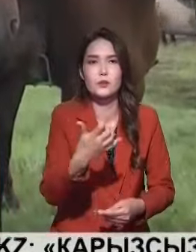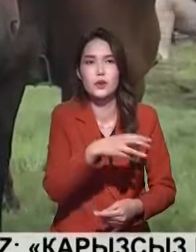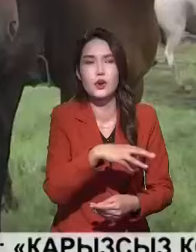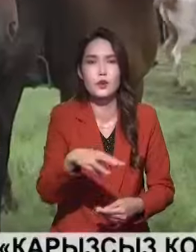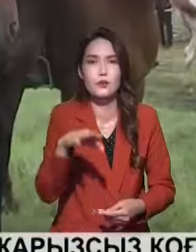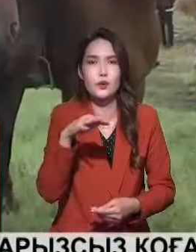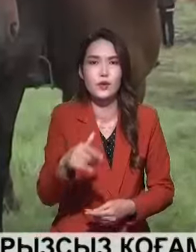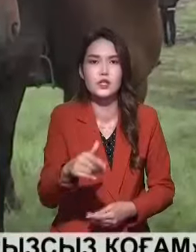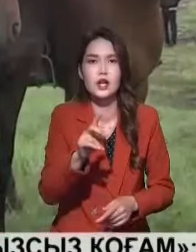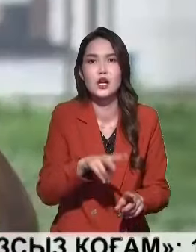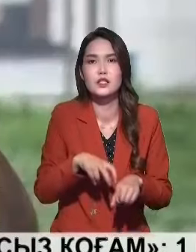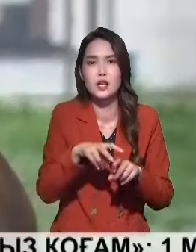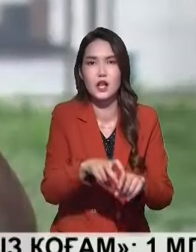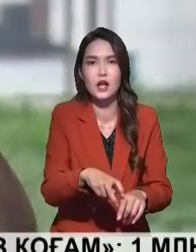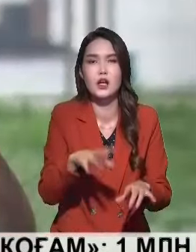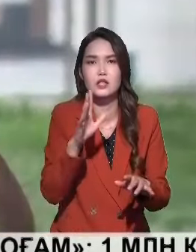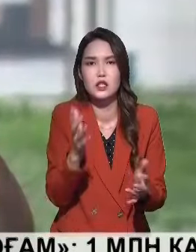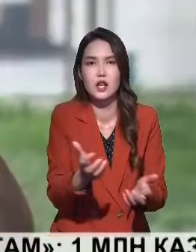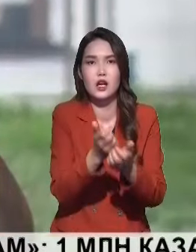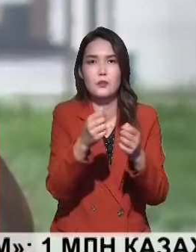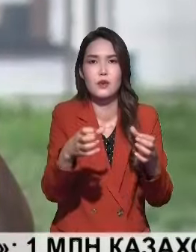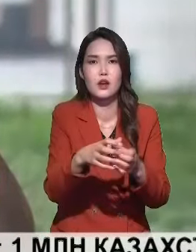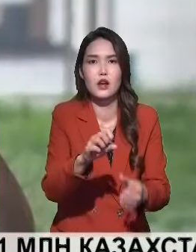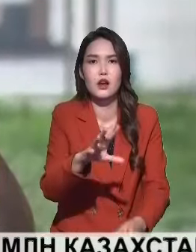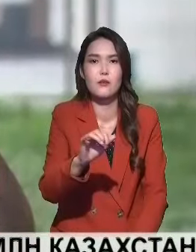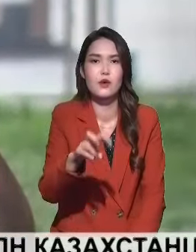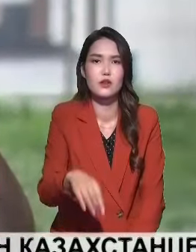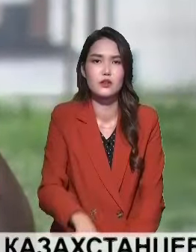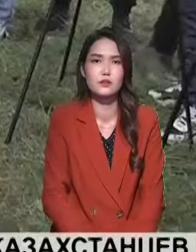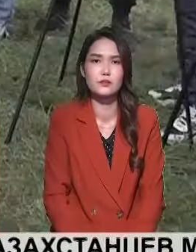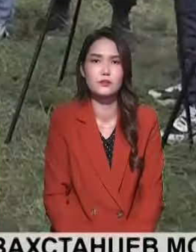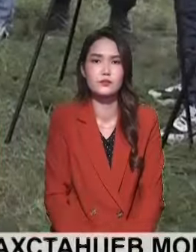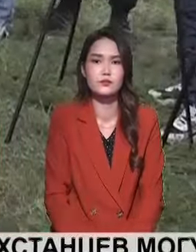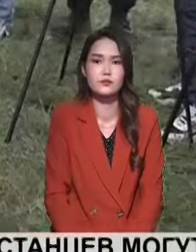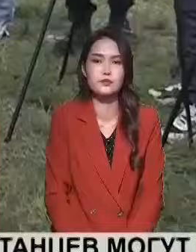тенге. Скачки проводятся при поддержке партии «Аманат».